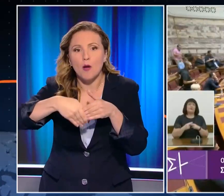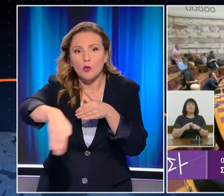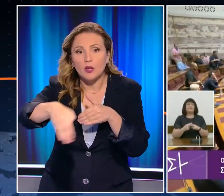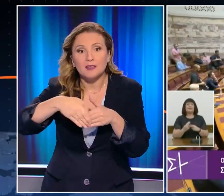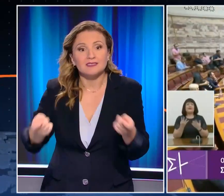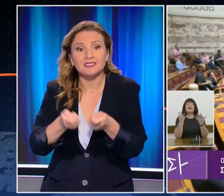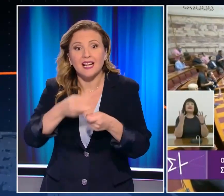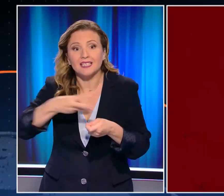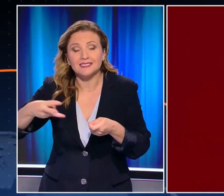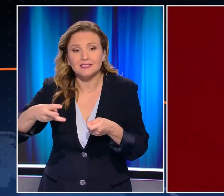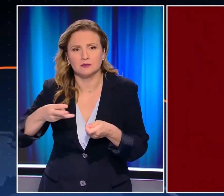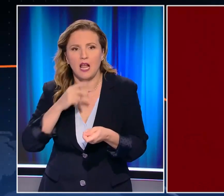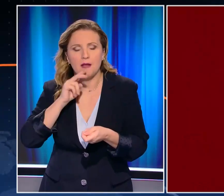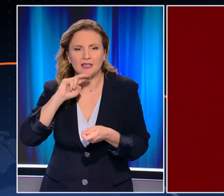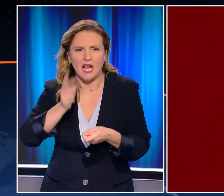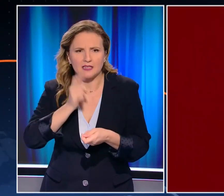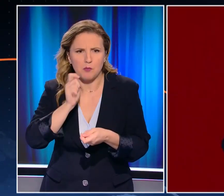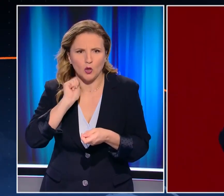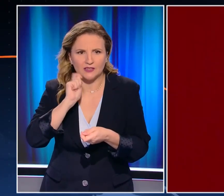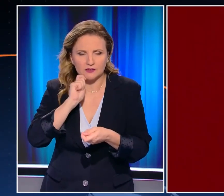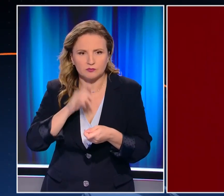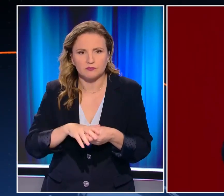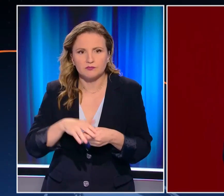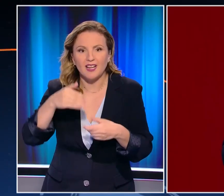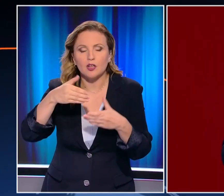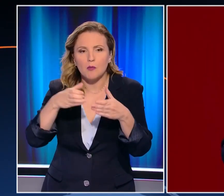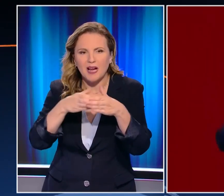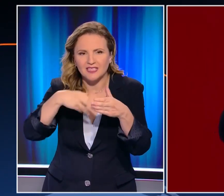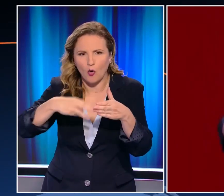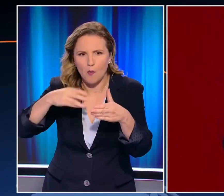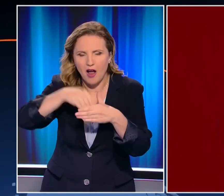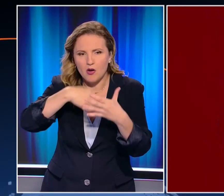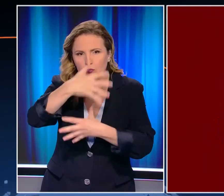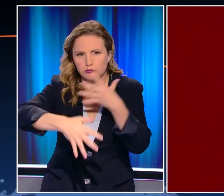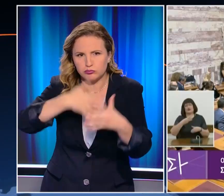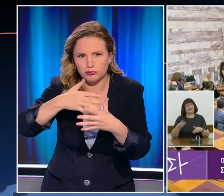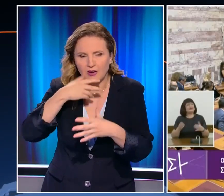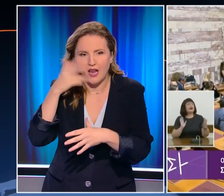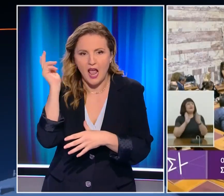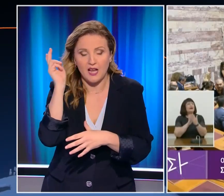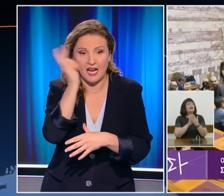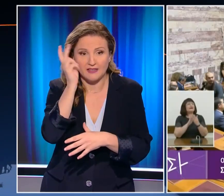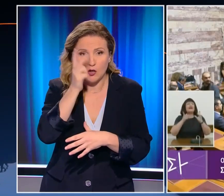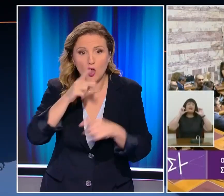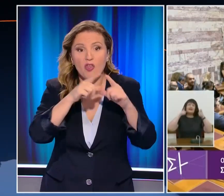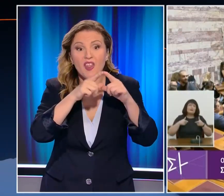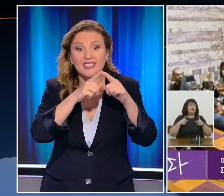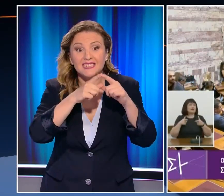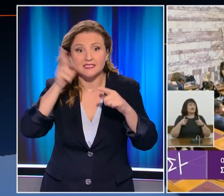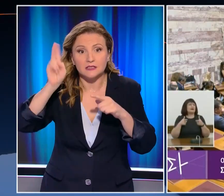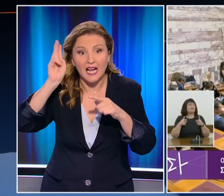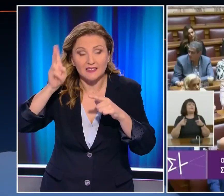το αμέσως επόμενο διάστημα. Την ίδια ώρα η αναταραχή συνεχίζεται με σφοδρή επίθεση που εξαπέλυσε ο Θοδωρής